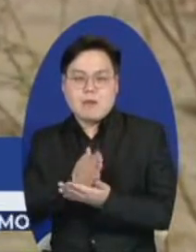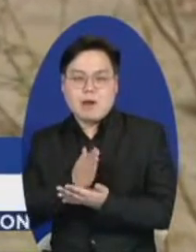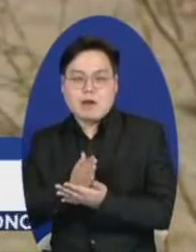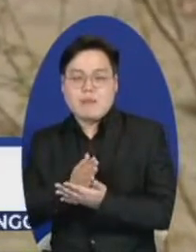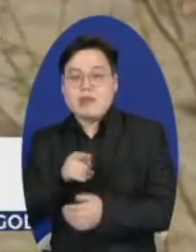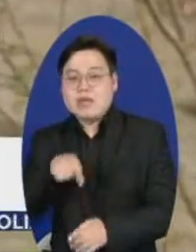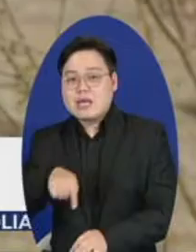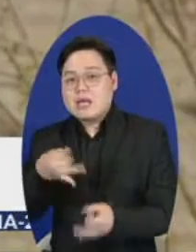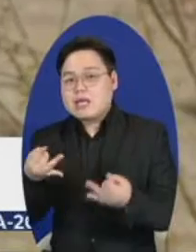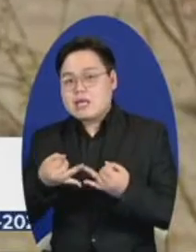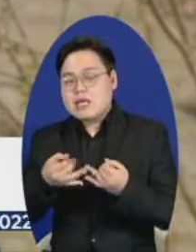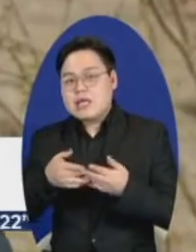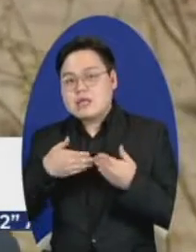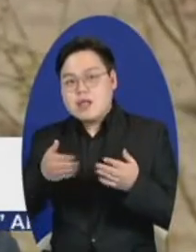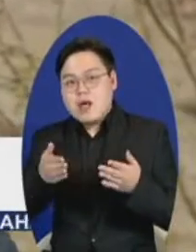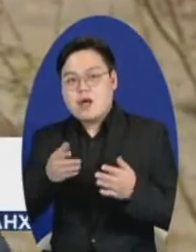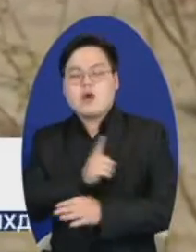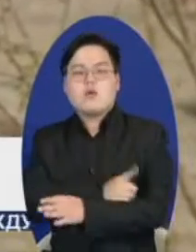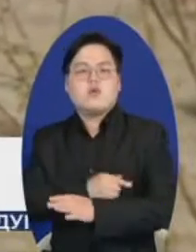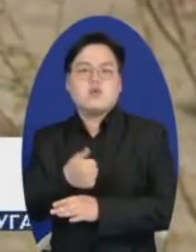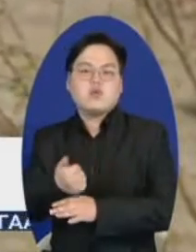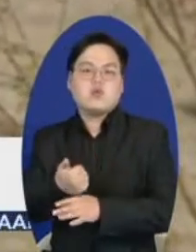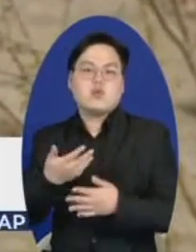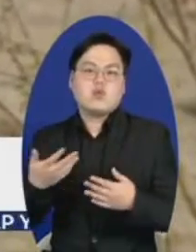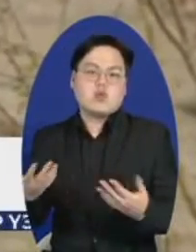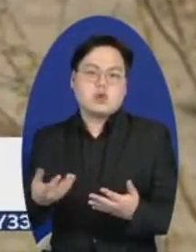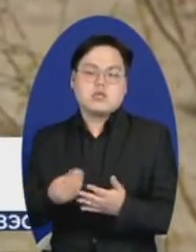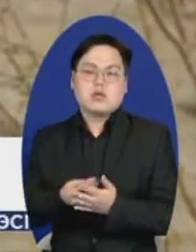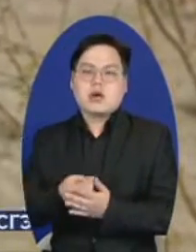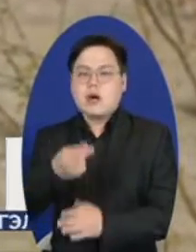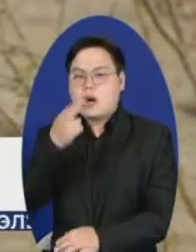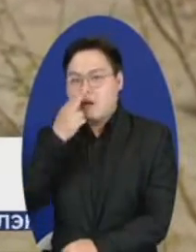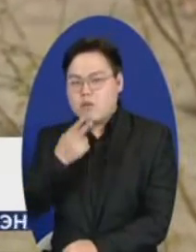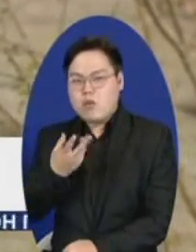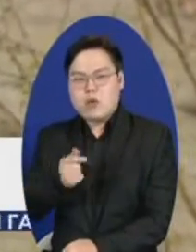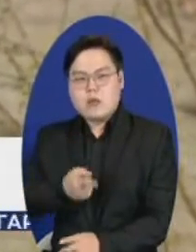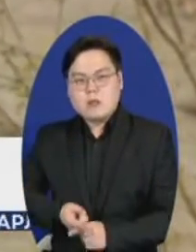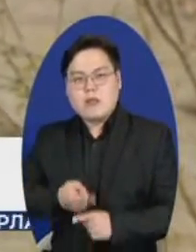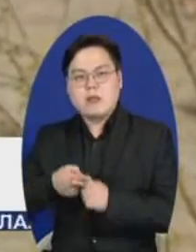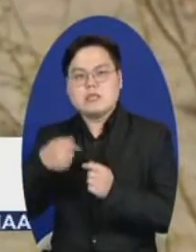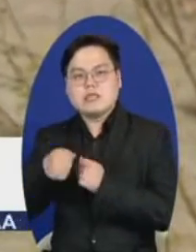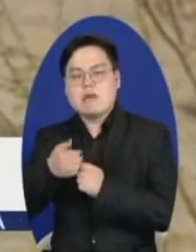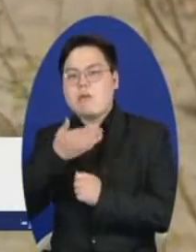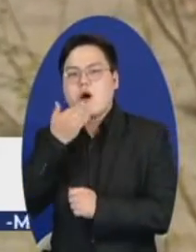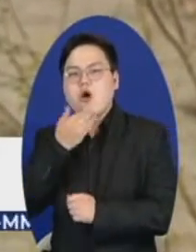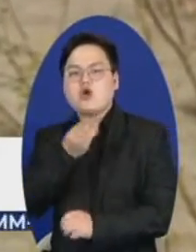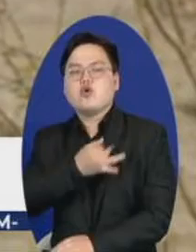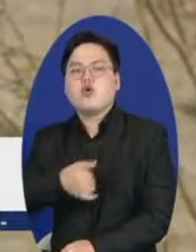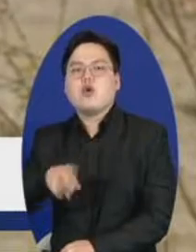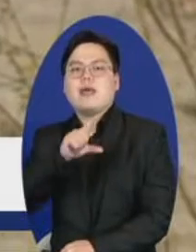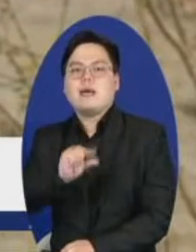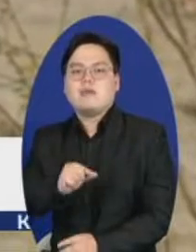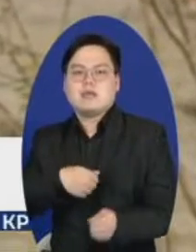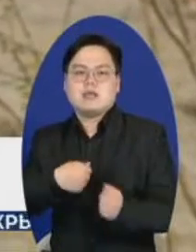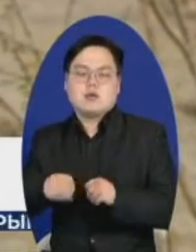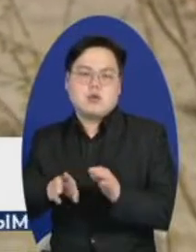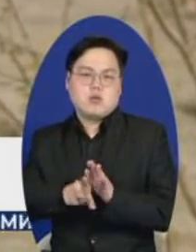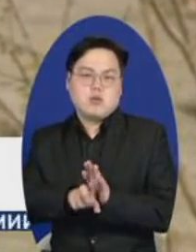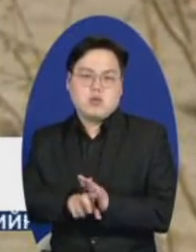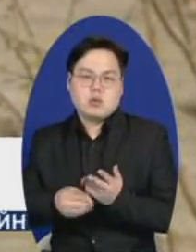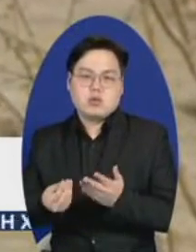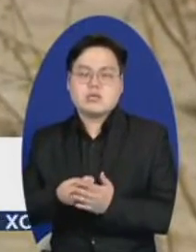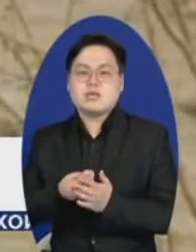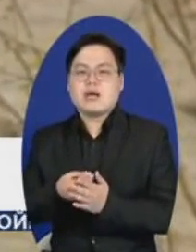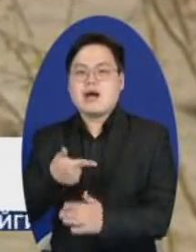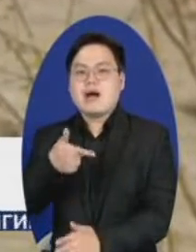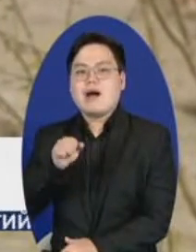хөдөлгөөг эхлүүлсний давуу тал нь юу юм гэхээр нэгдүгээр нь нөгөө дамжлагын хөдөлгөөн байхгүй, change system байхгүй болж байгаа. Нөгөө талаас модлог ургамал тавигддаг